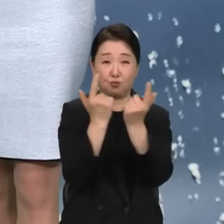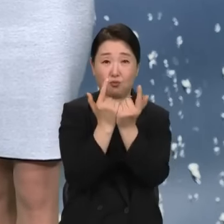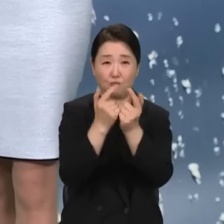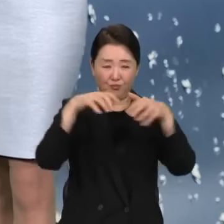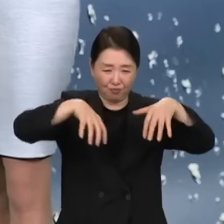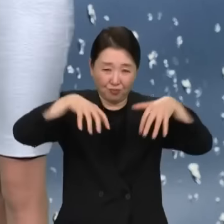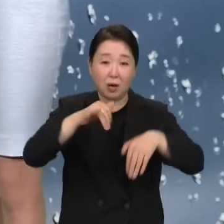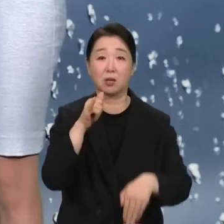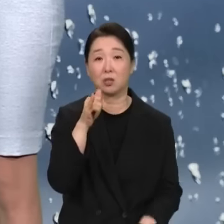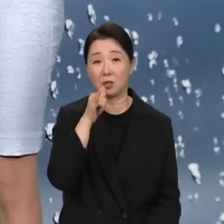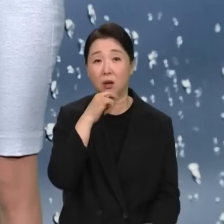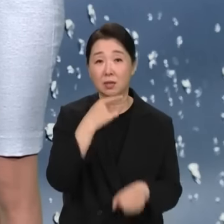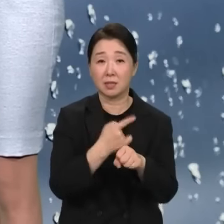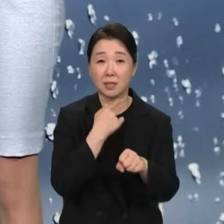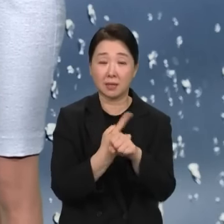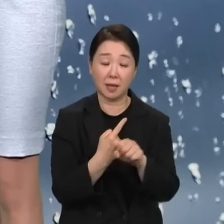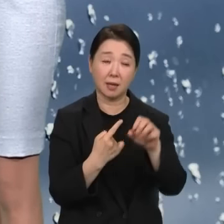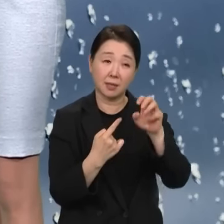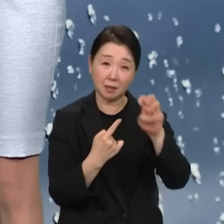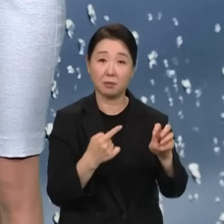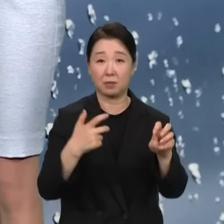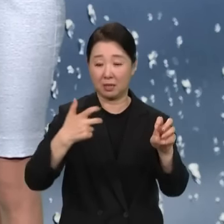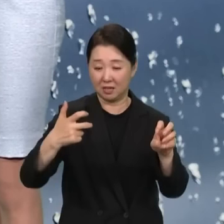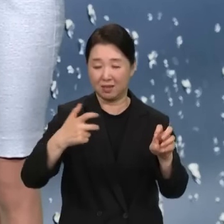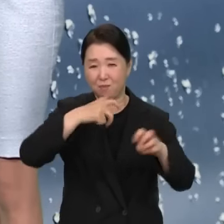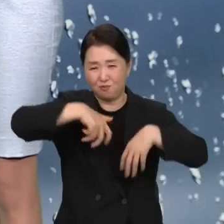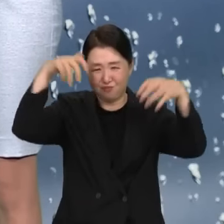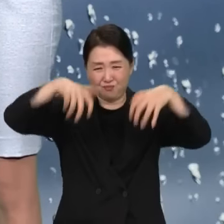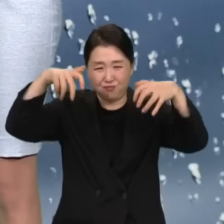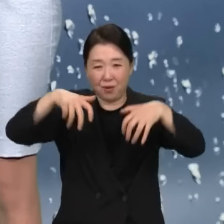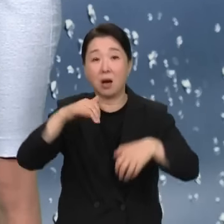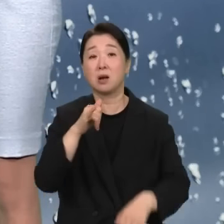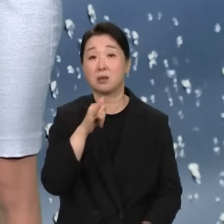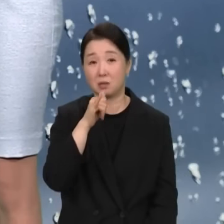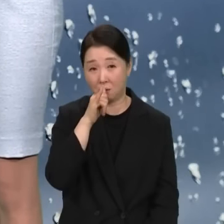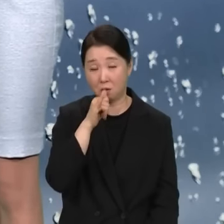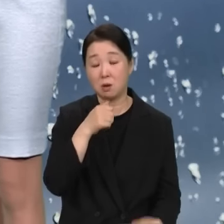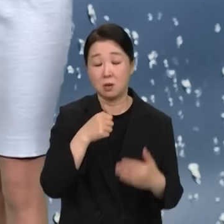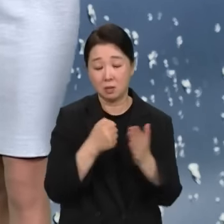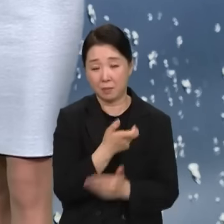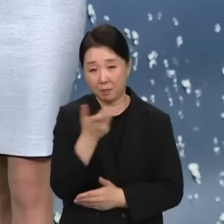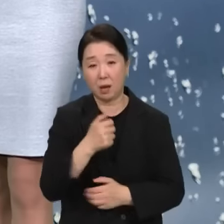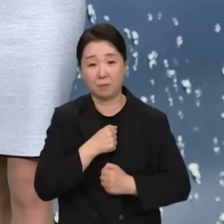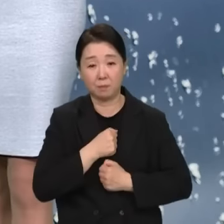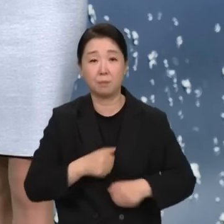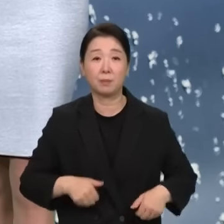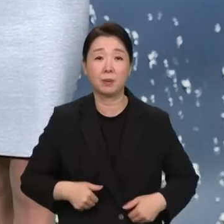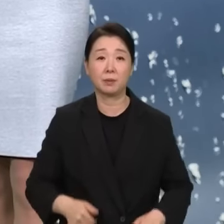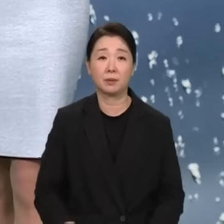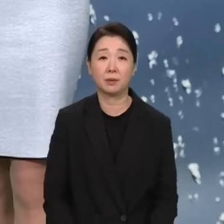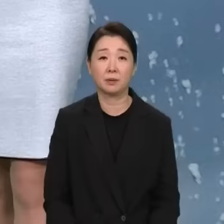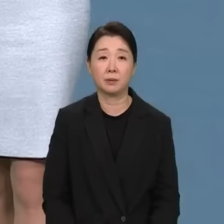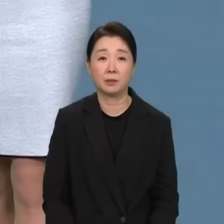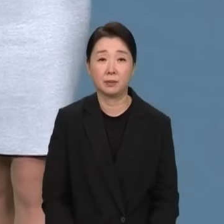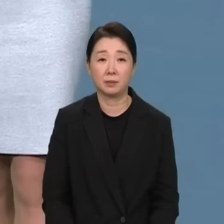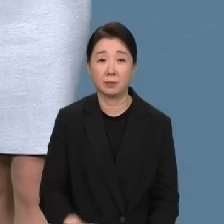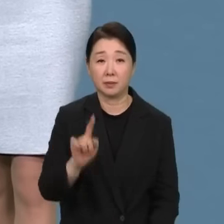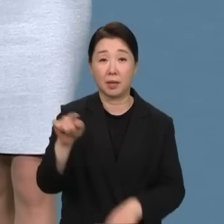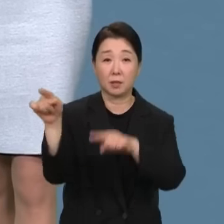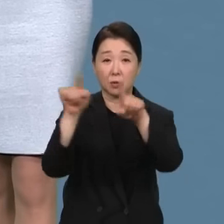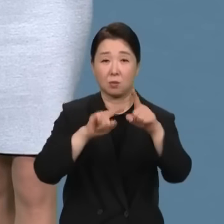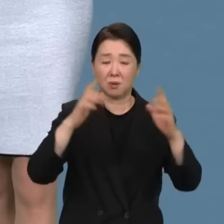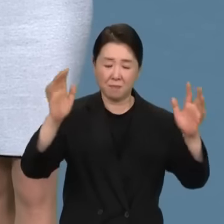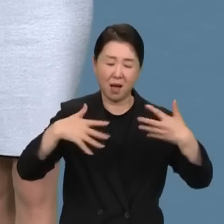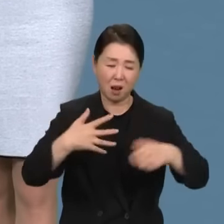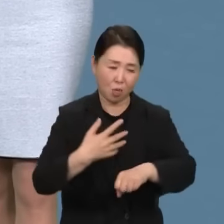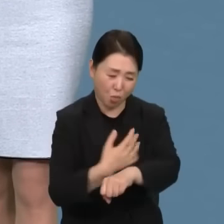쏟아내겠는데요. 시간당 30에서 70mm의 물벼락이 쏟아지는 만큼 이동에 주의를 기울이셔야겠습니다. 내일